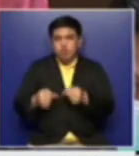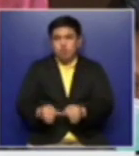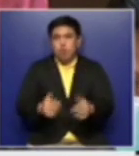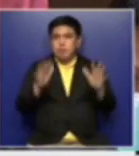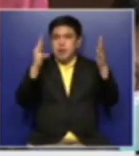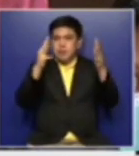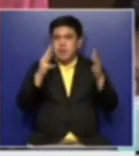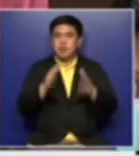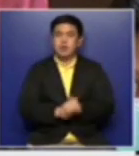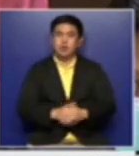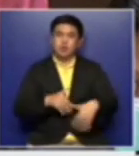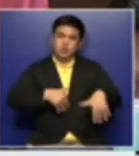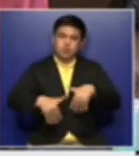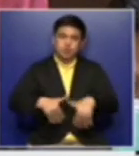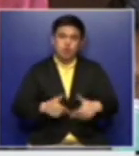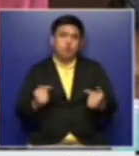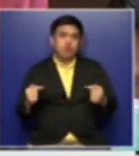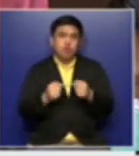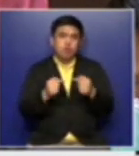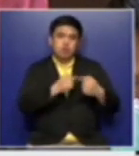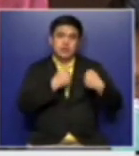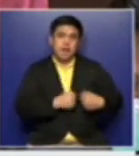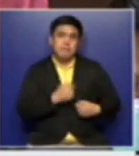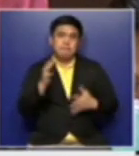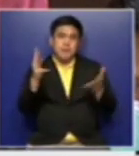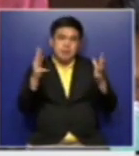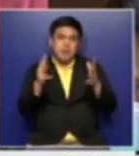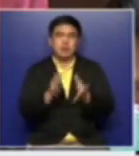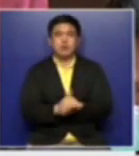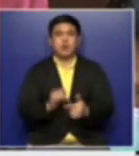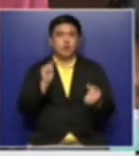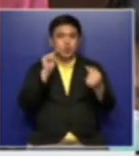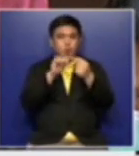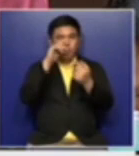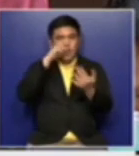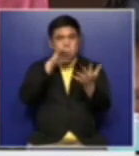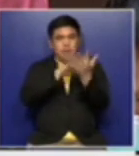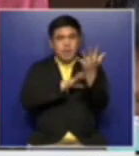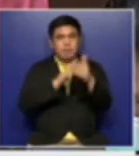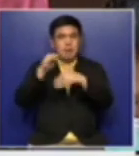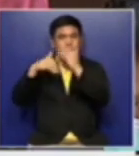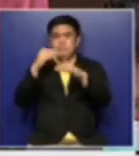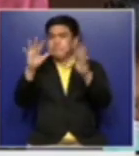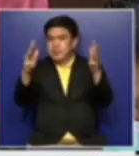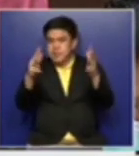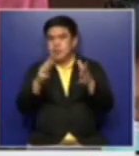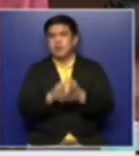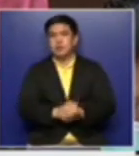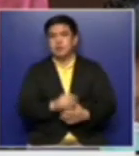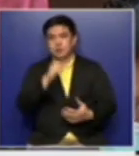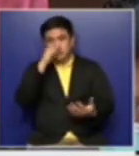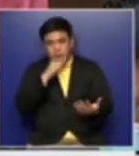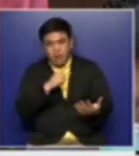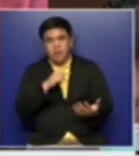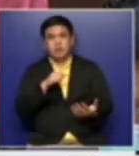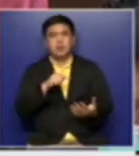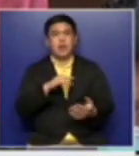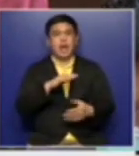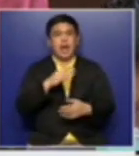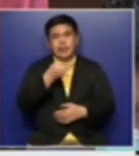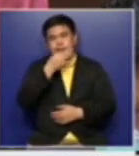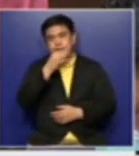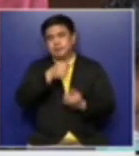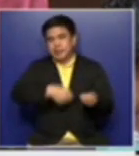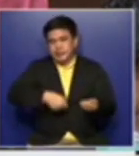ของพี่น้องประชาชนไม่ตรงตามแนวทางพัฒนาประเทศจึงแก้ไขปัญหาต่างๆไม่ได้ประเทศไทยเป็นประเทศเกษตรกรรม